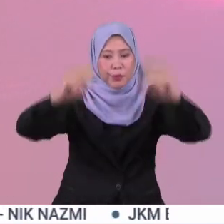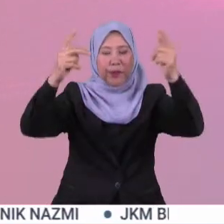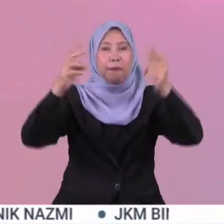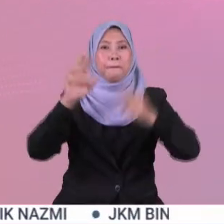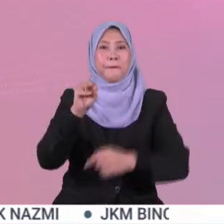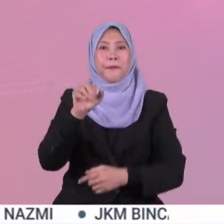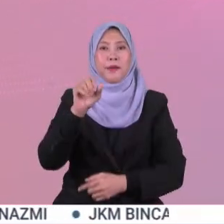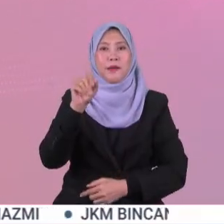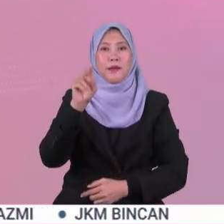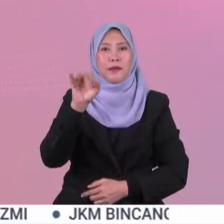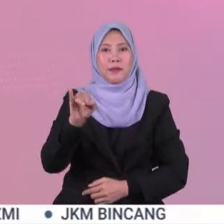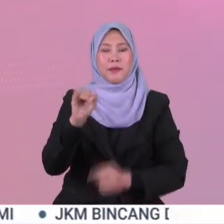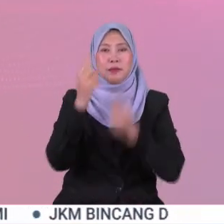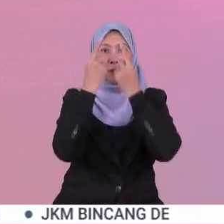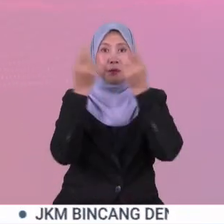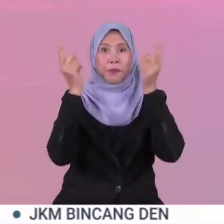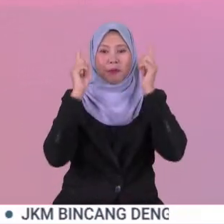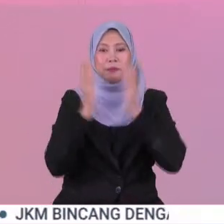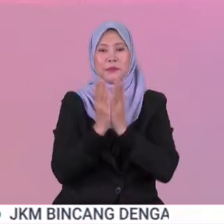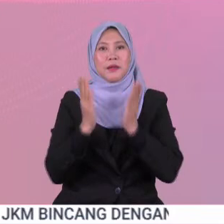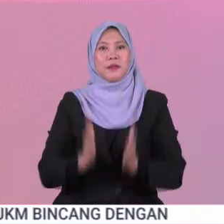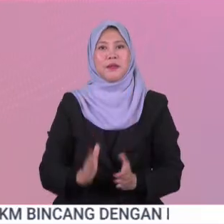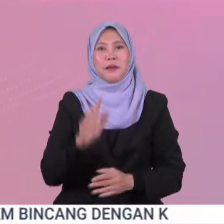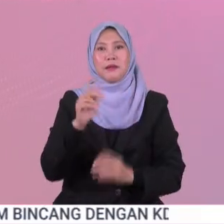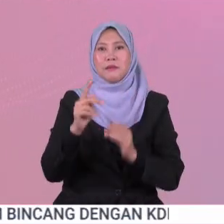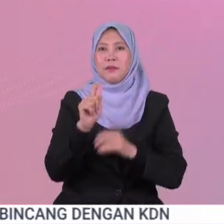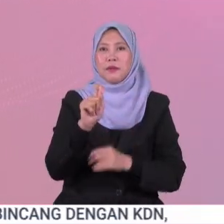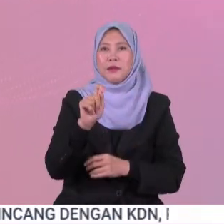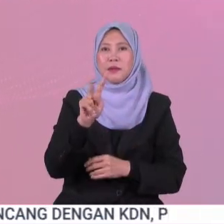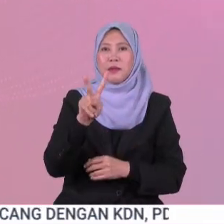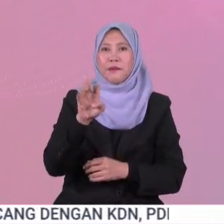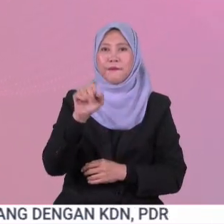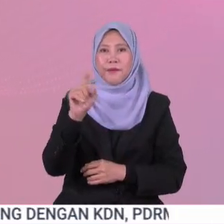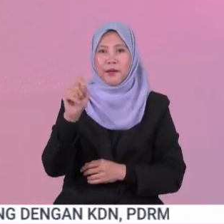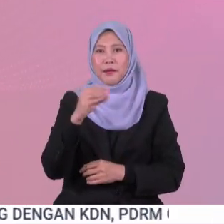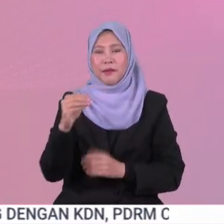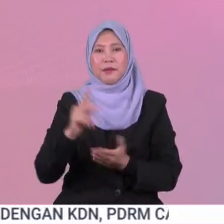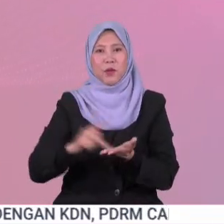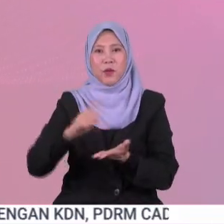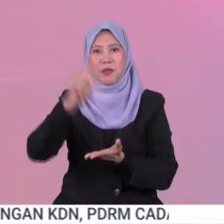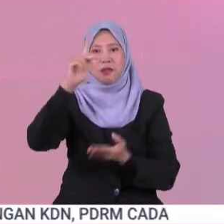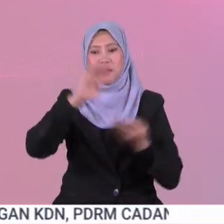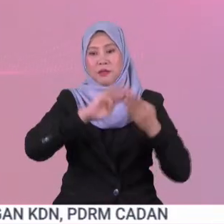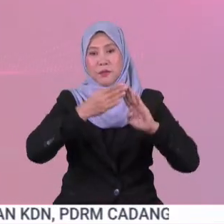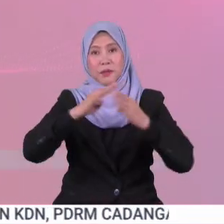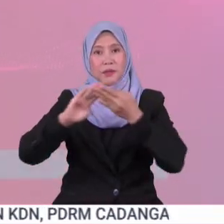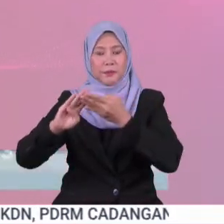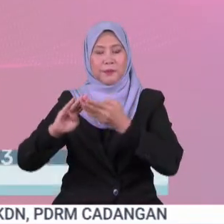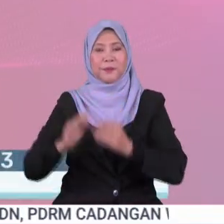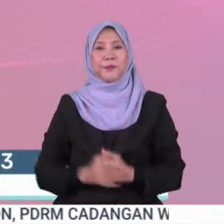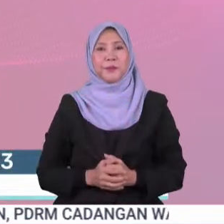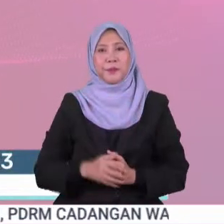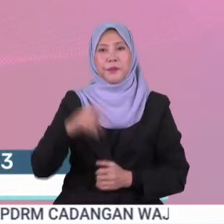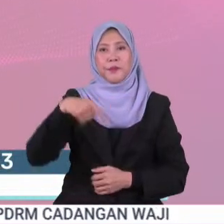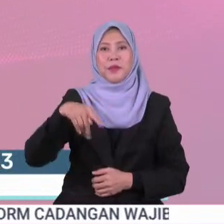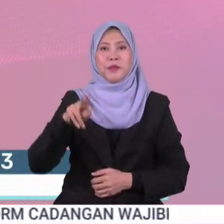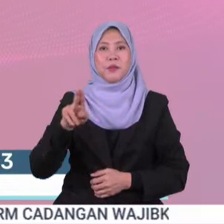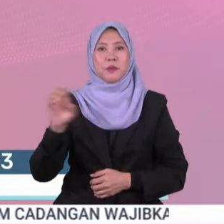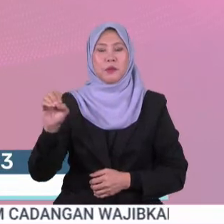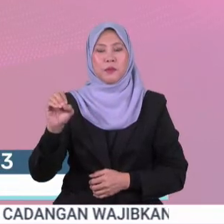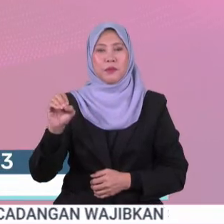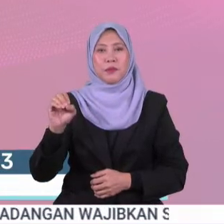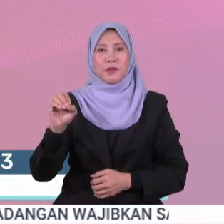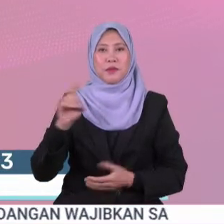madani dalam kalangan mahasiswa sebagai pelajar TVET Politeknik dan College Community. Pengarah Politeknik Unku Omar PUO